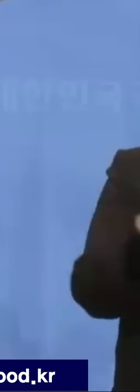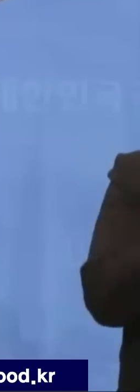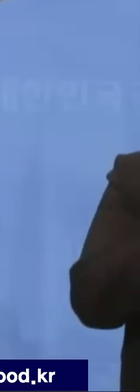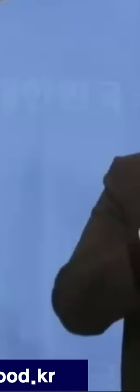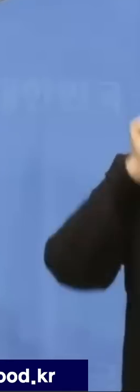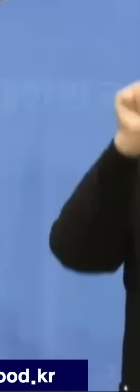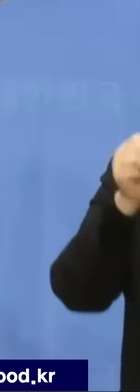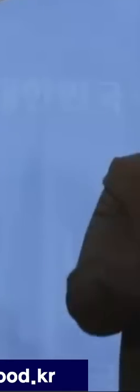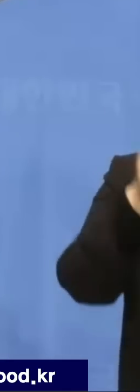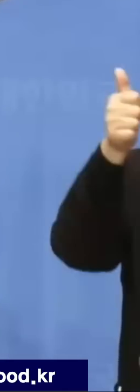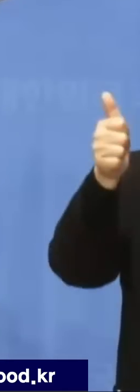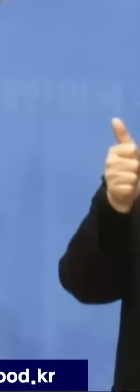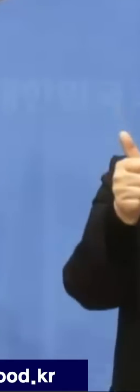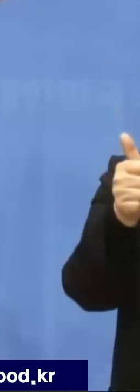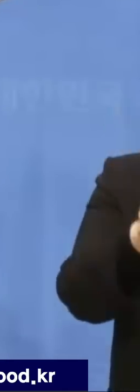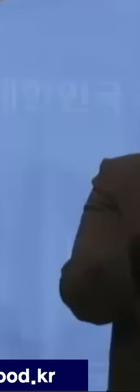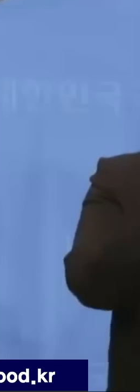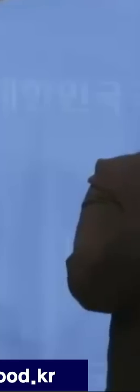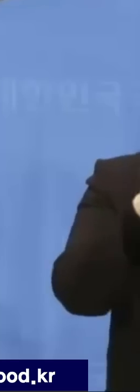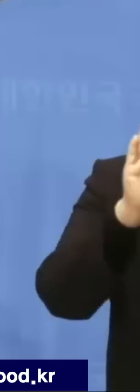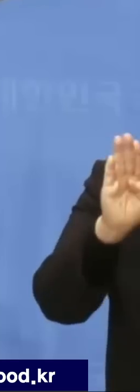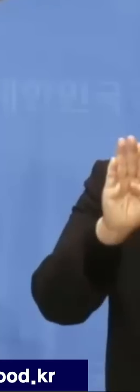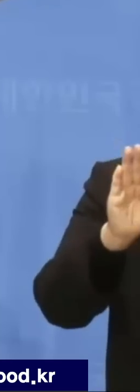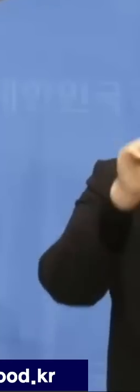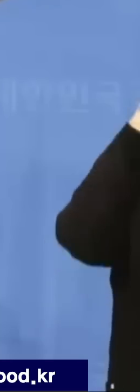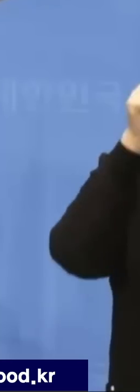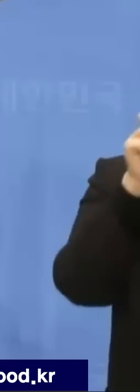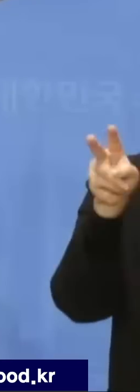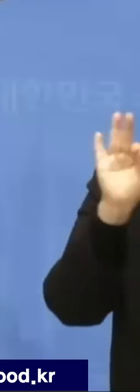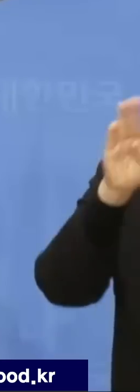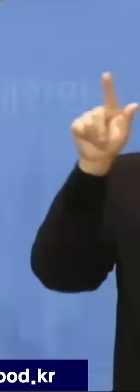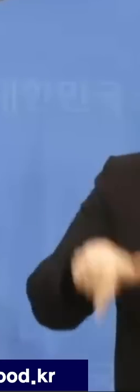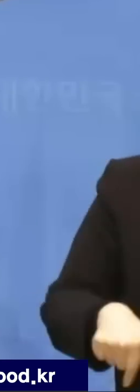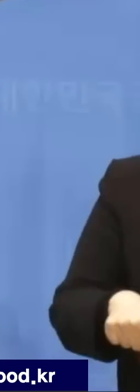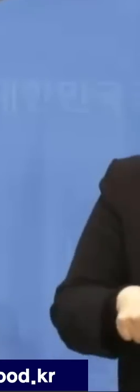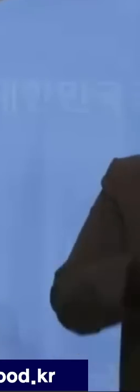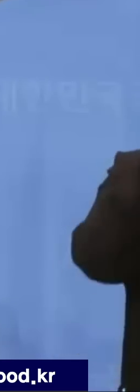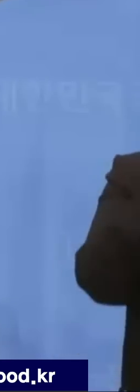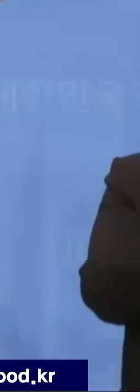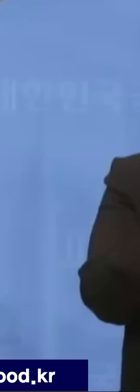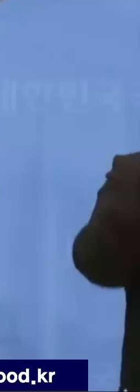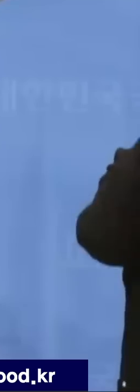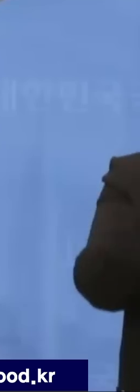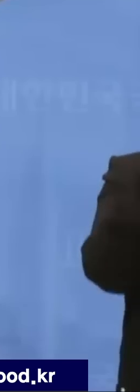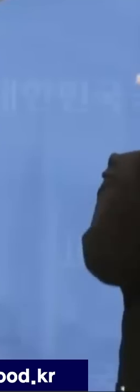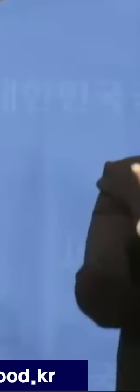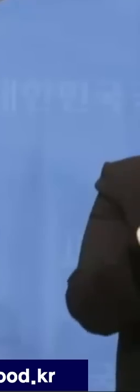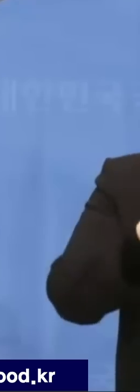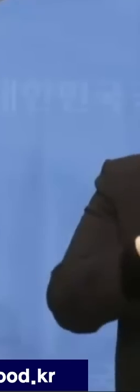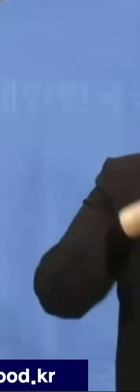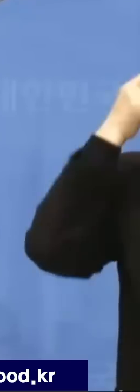국민재산대책기운동본부에서 MB 사면 반대 기자회견을 하기 위해서 이 자리에 나섰습니다. 이름은